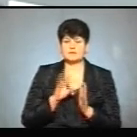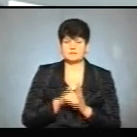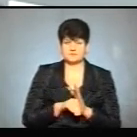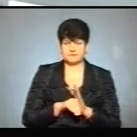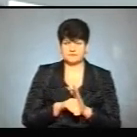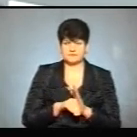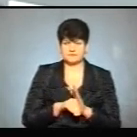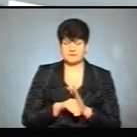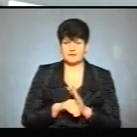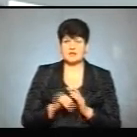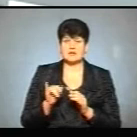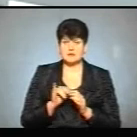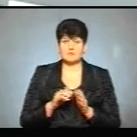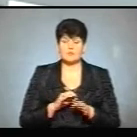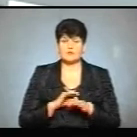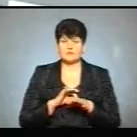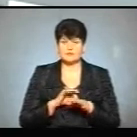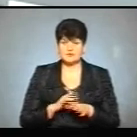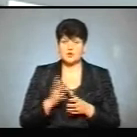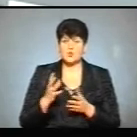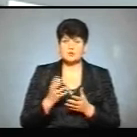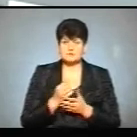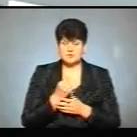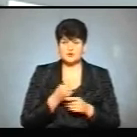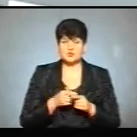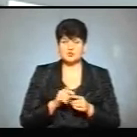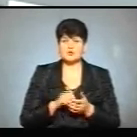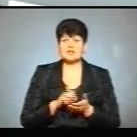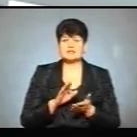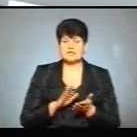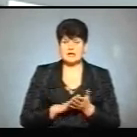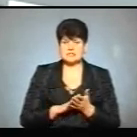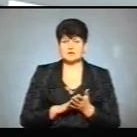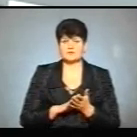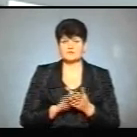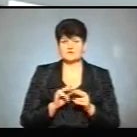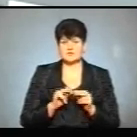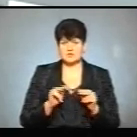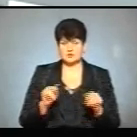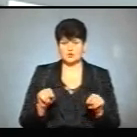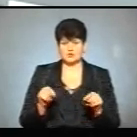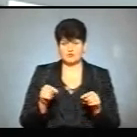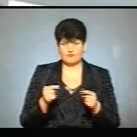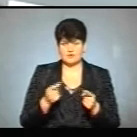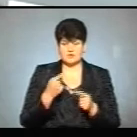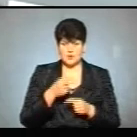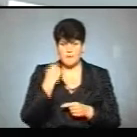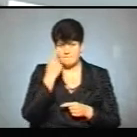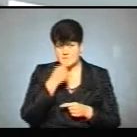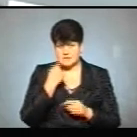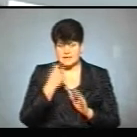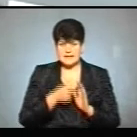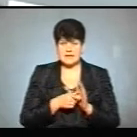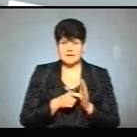І, власне, пройшовши успішно цю реєстрацію, вчителю створюється його персональний такий